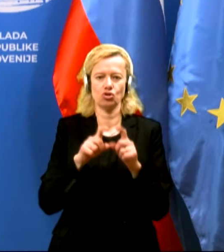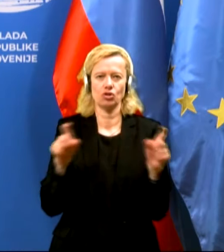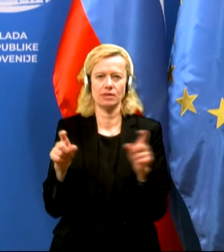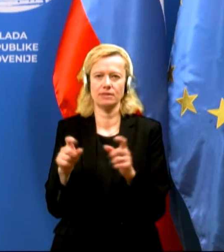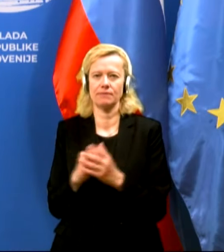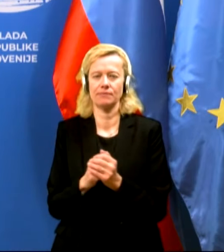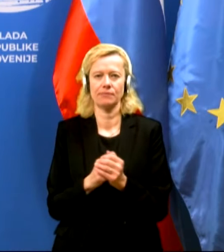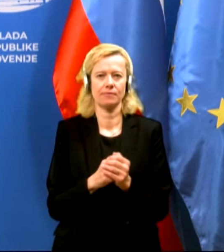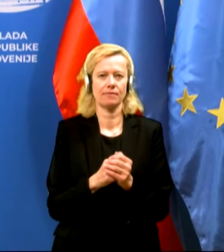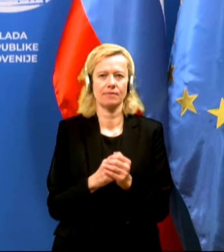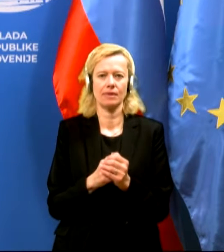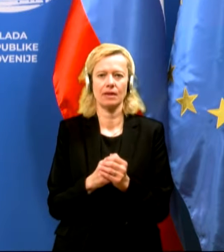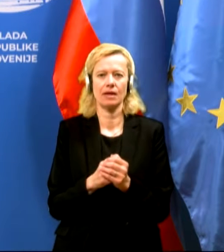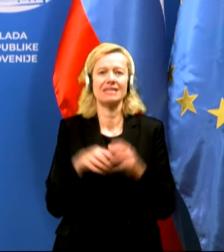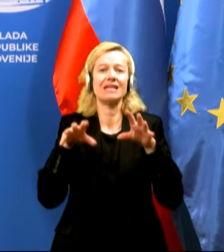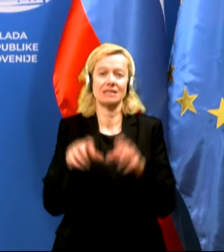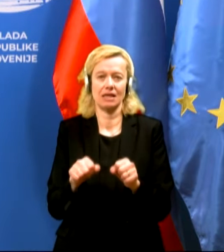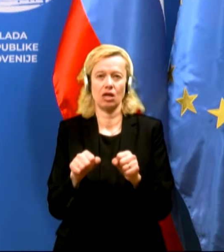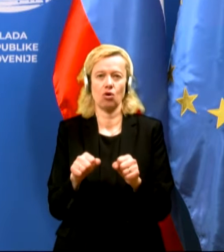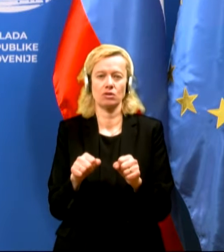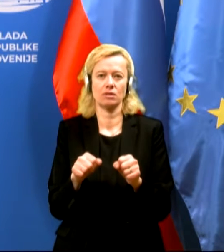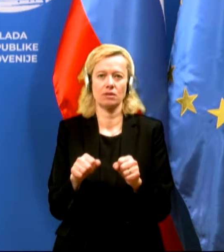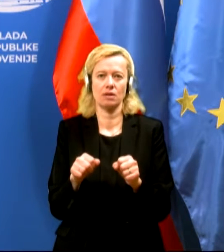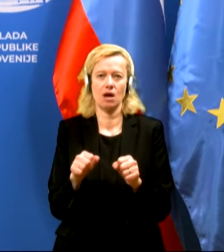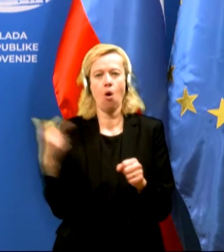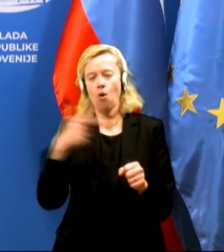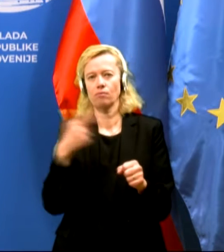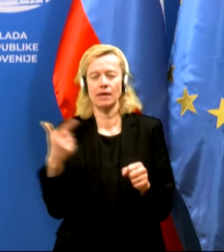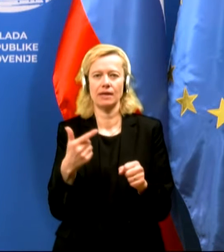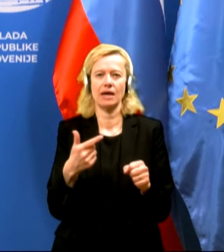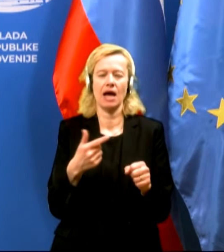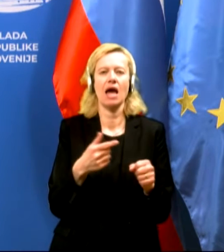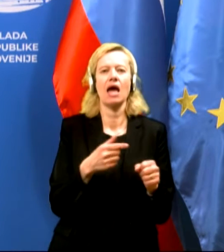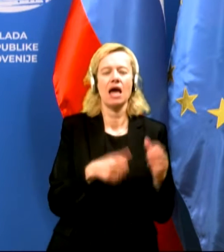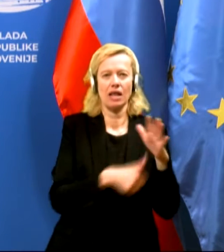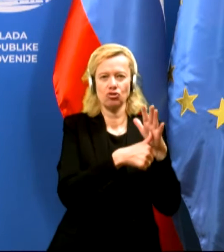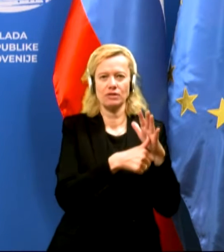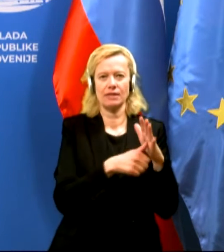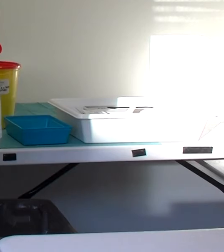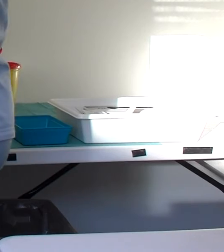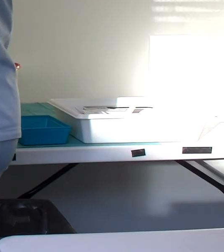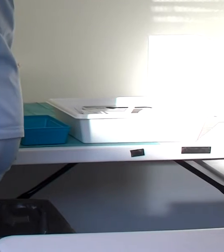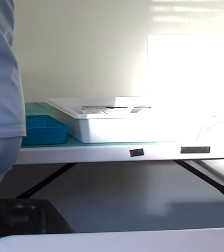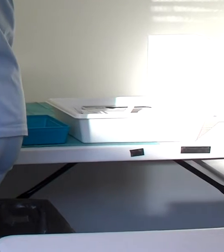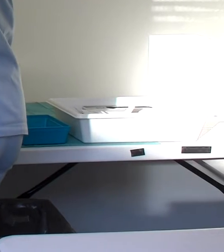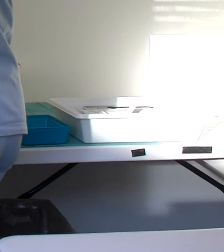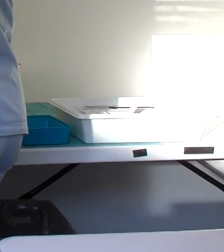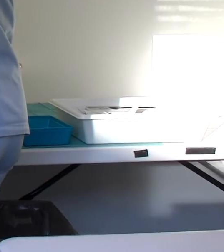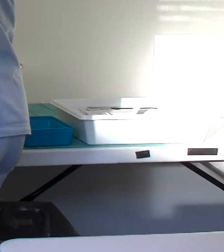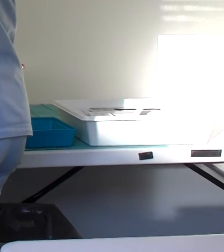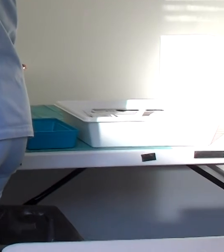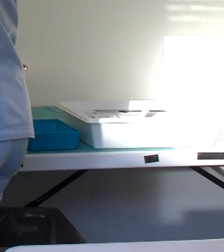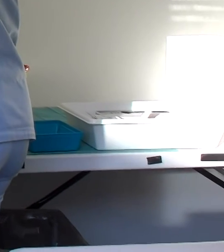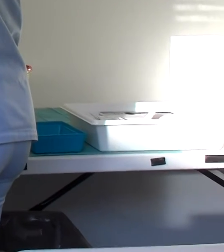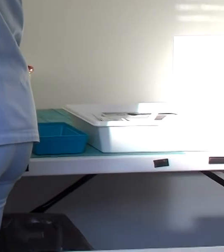kateri bi seveda zasedenost oziroma zmogljivost obeh kliničnih centrov zmanjšali na 7,5%. A cepljenje